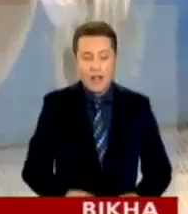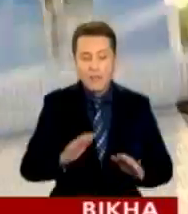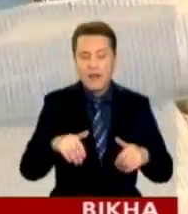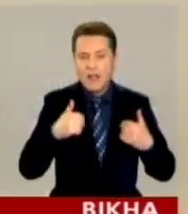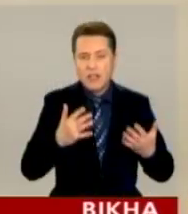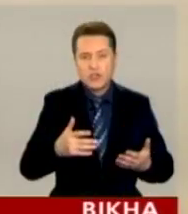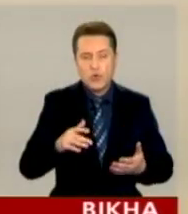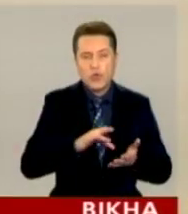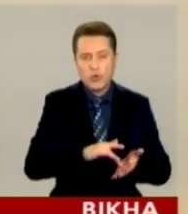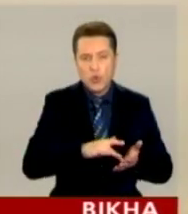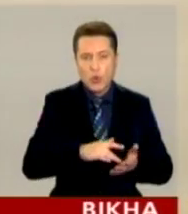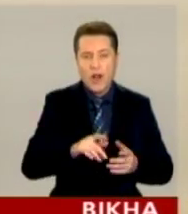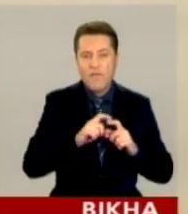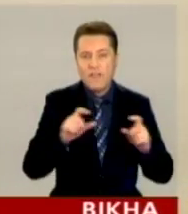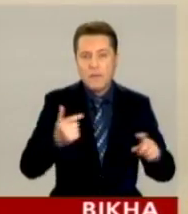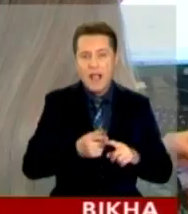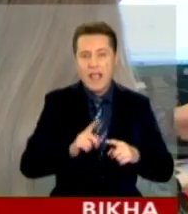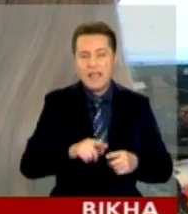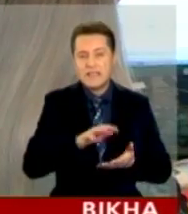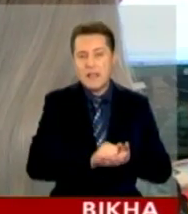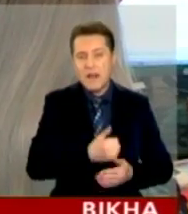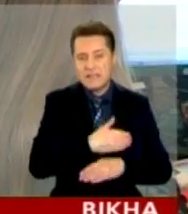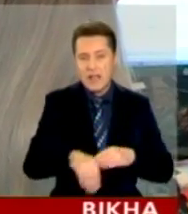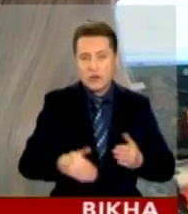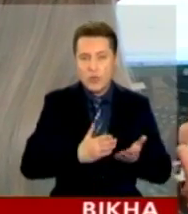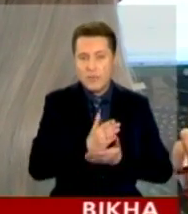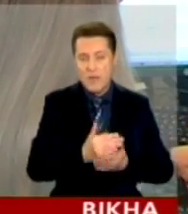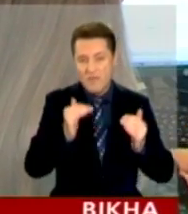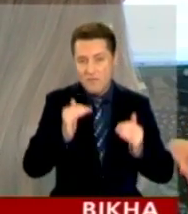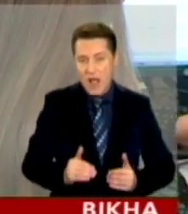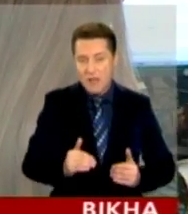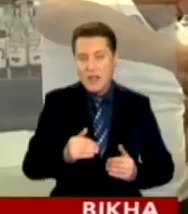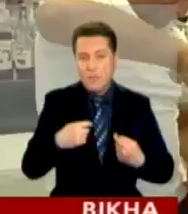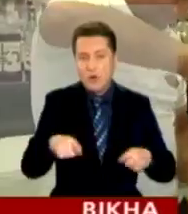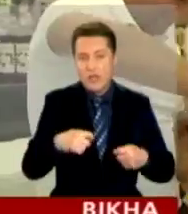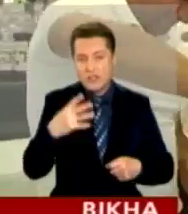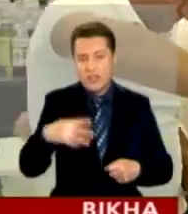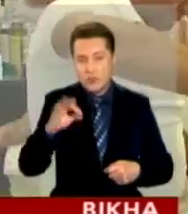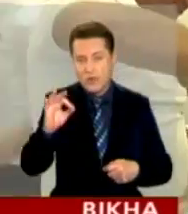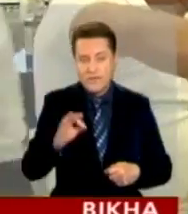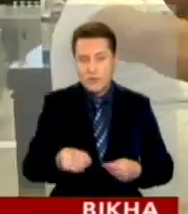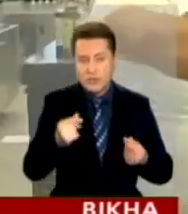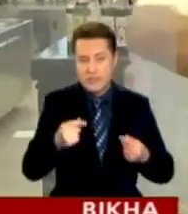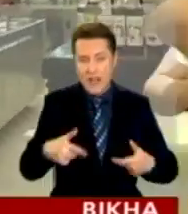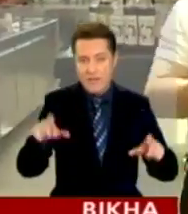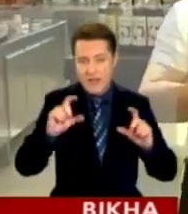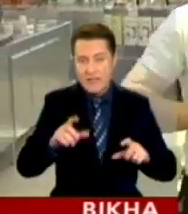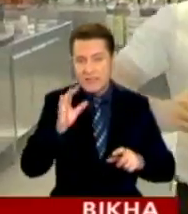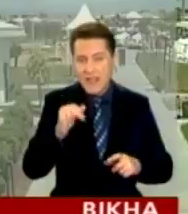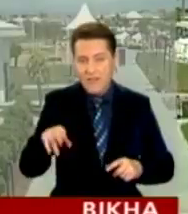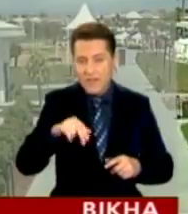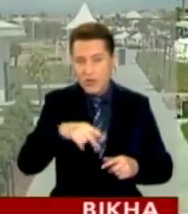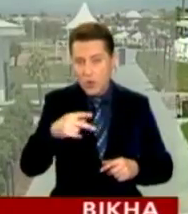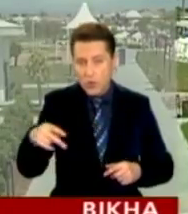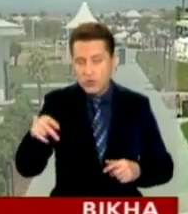турфірмах, які займались закордонним напрямком. Кажуть, у них зараз взагалі впали продажі на 40%, бо ціна виросла від долара. Однак до